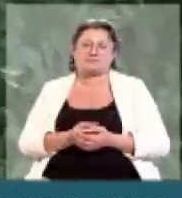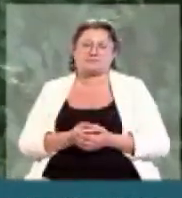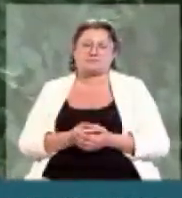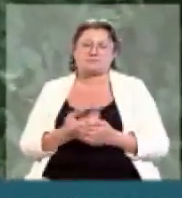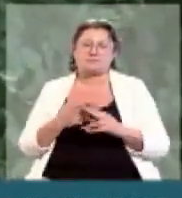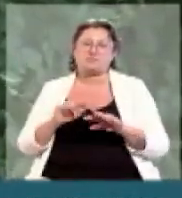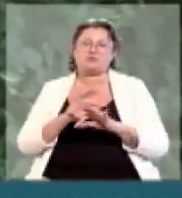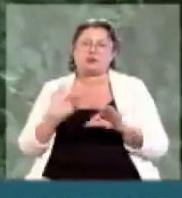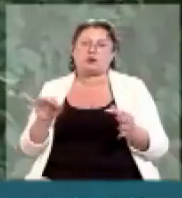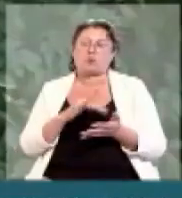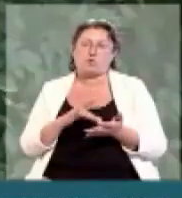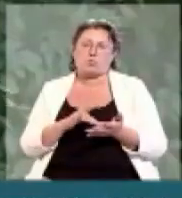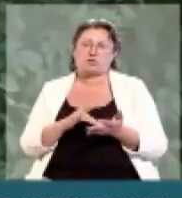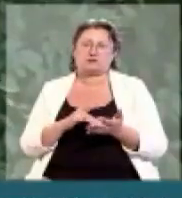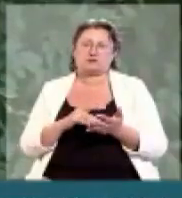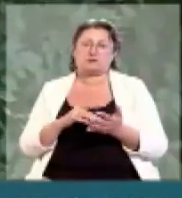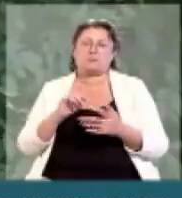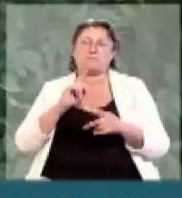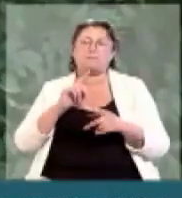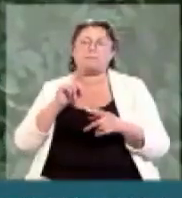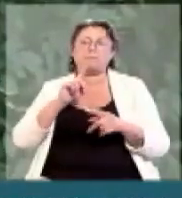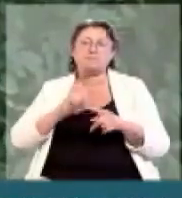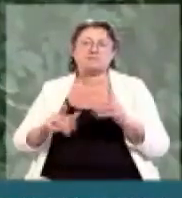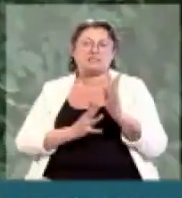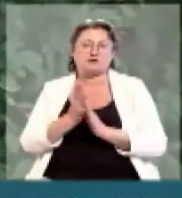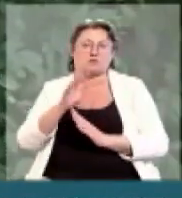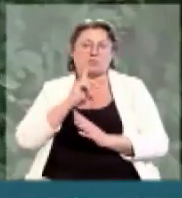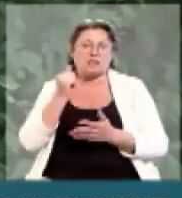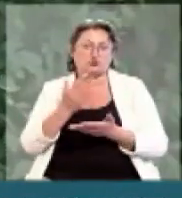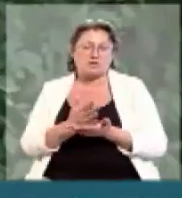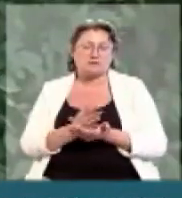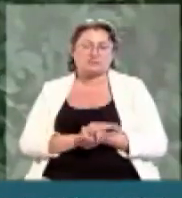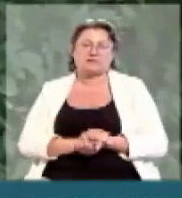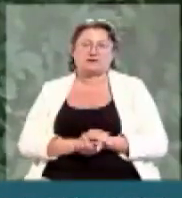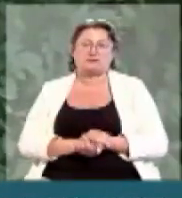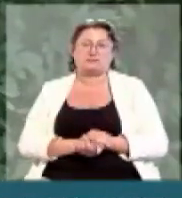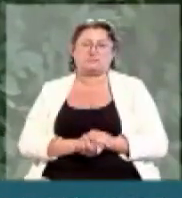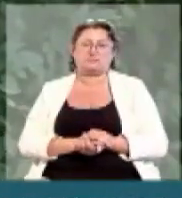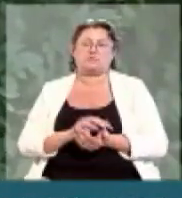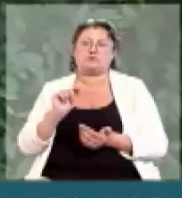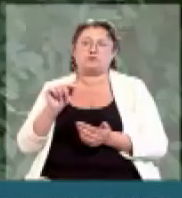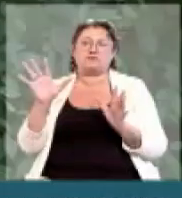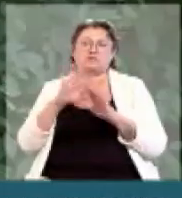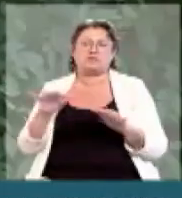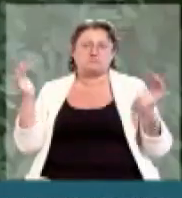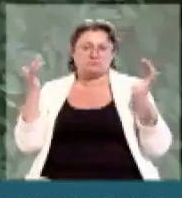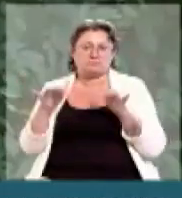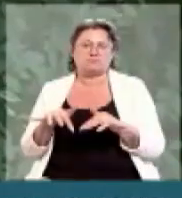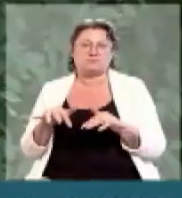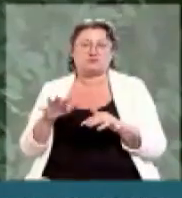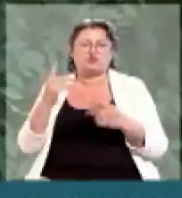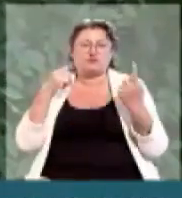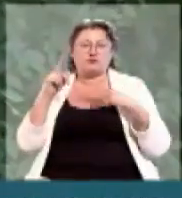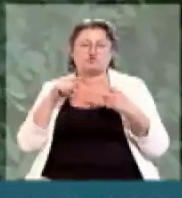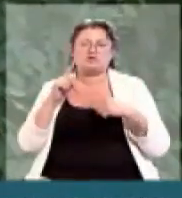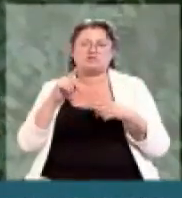Это замечательный город, прогрессивная молодая столица. Туда стекаются все